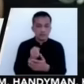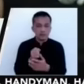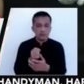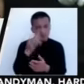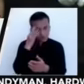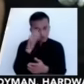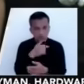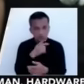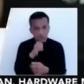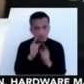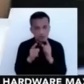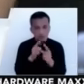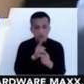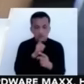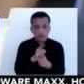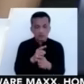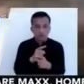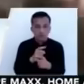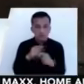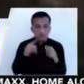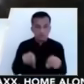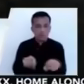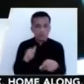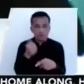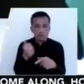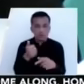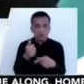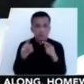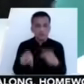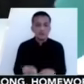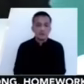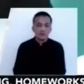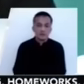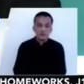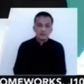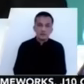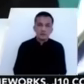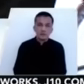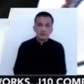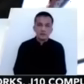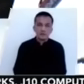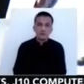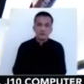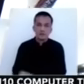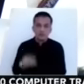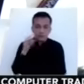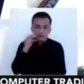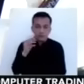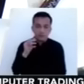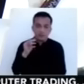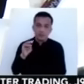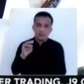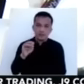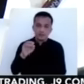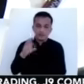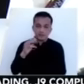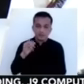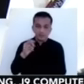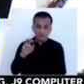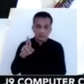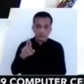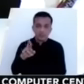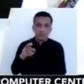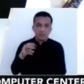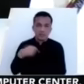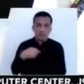totoong taong akala namin or ibang tao? No? Madam Chair, ako po si Alice Go. Well, napatunayan na po namin